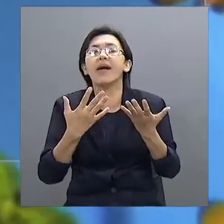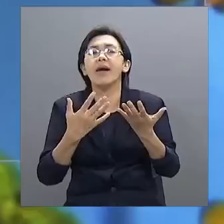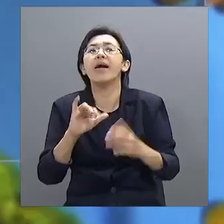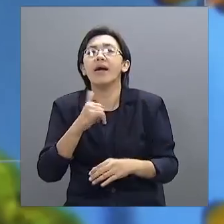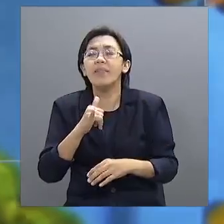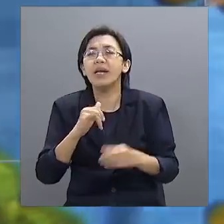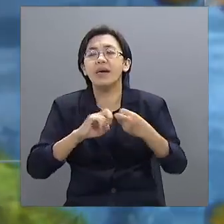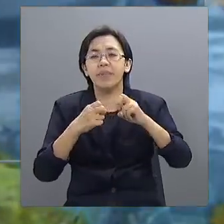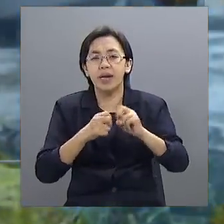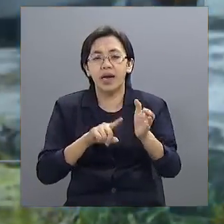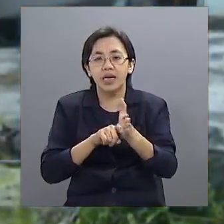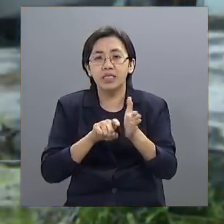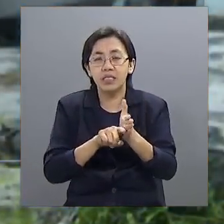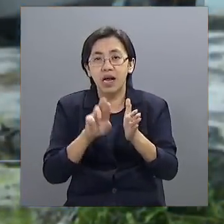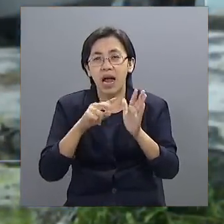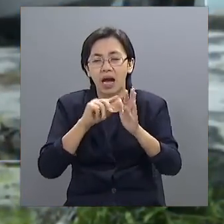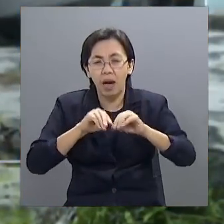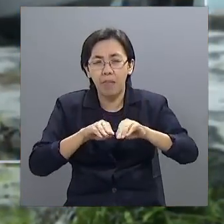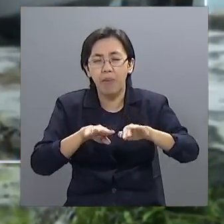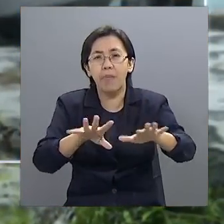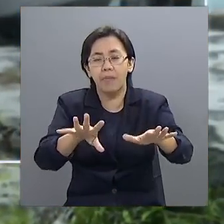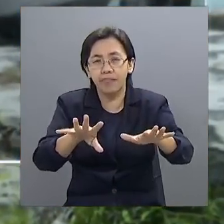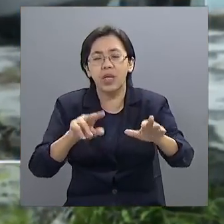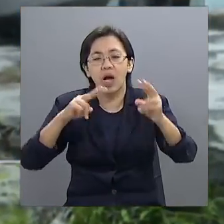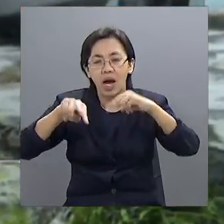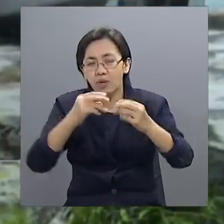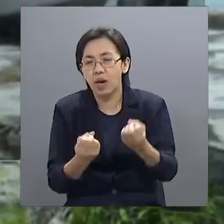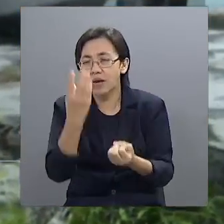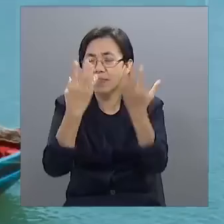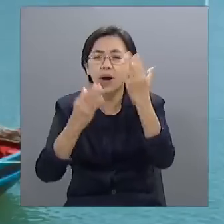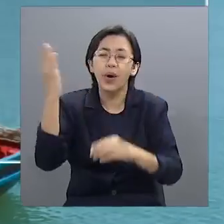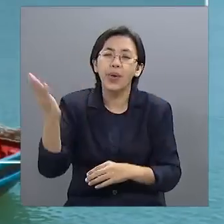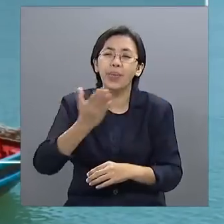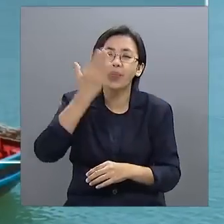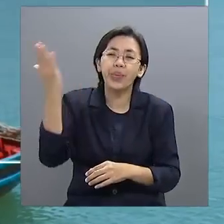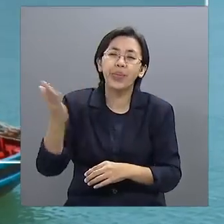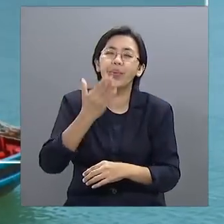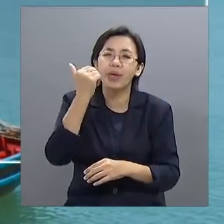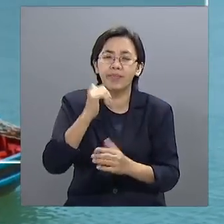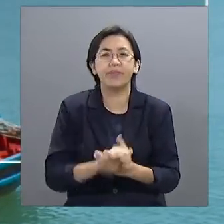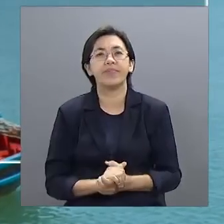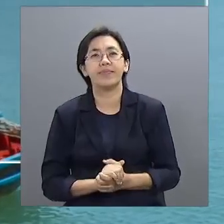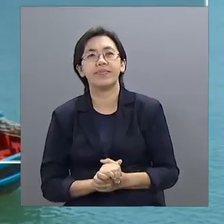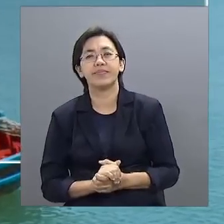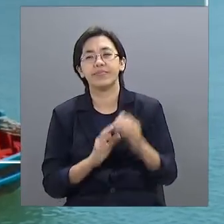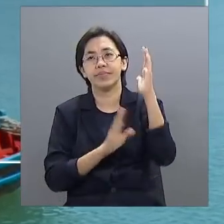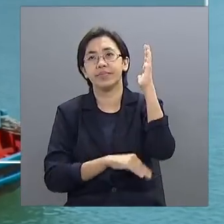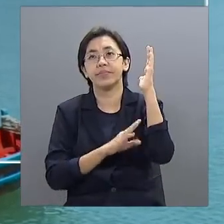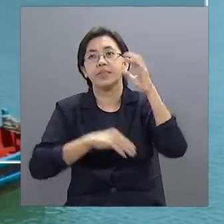ของโรคพืชที่เกิดจากเชื้อราโดยดูแลสวนให้โปร่งอากาศถ่ายเทได้สะดวกภาคใต้มีฝนฟ้าคะน